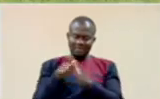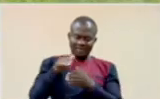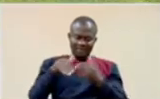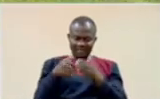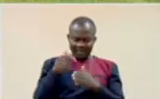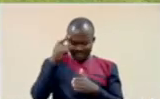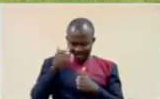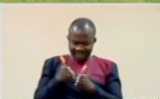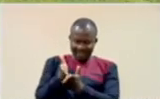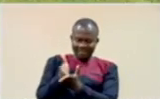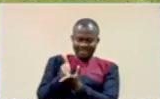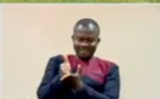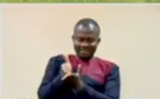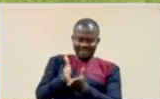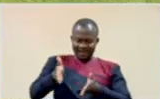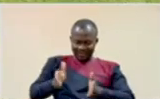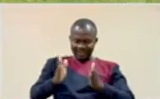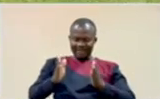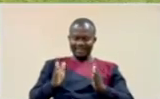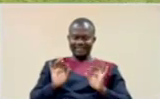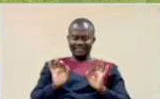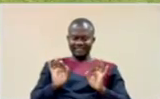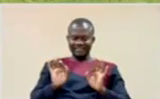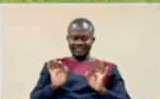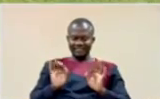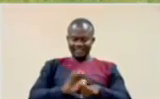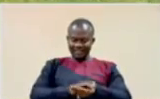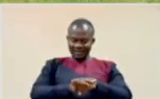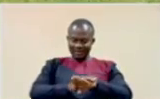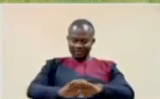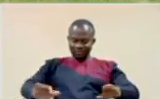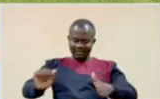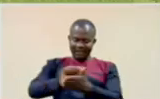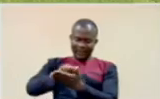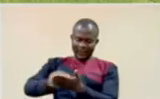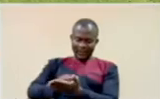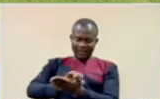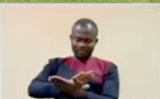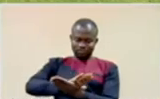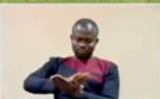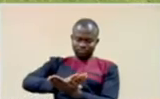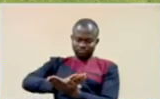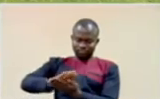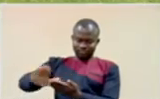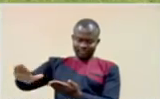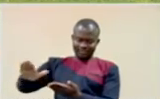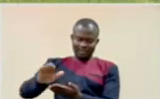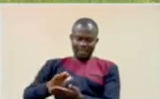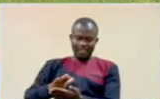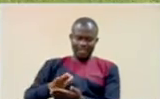ugasanga n'umukunzo ku kabutura bari bazi kujya n'isima hasi bari bazi gukuyengera n'intuza n'intosho urayizi intosho